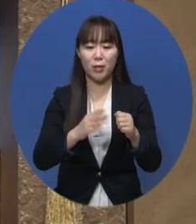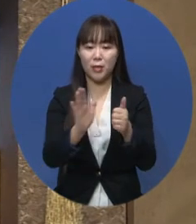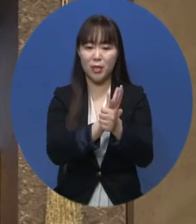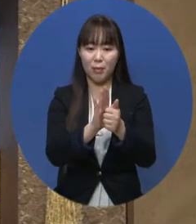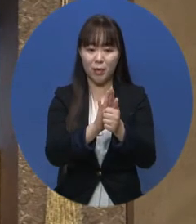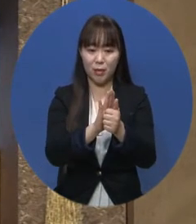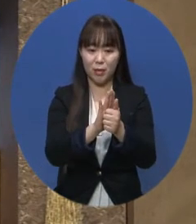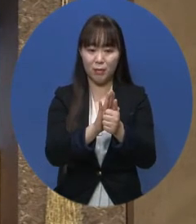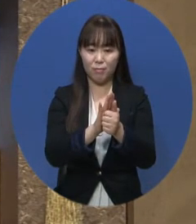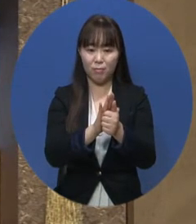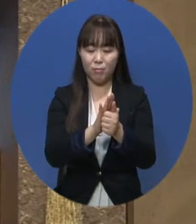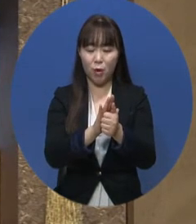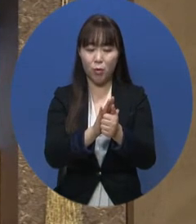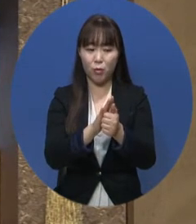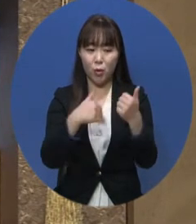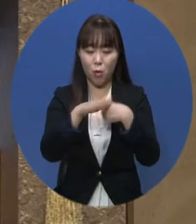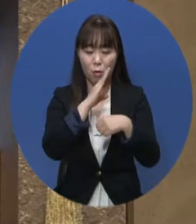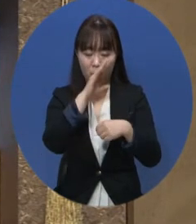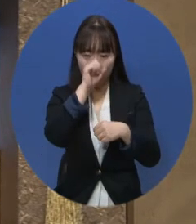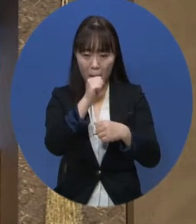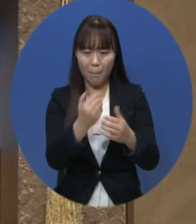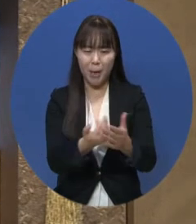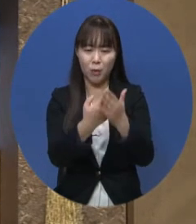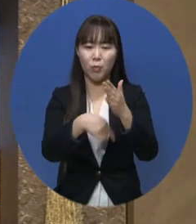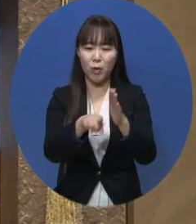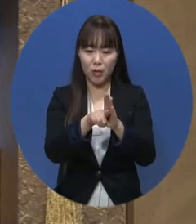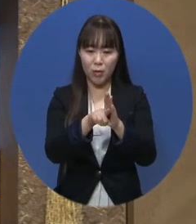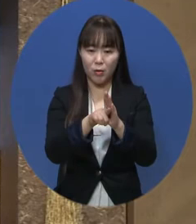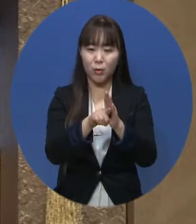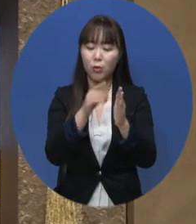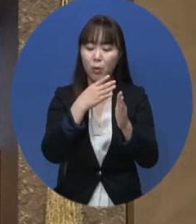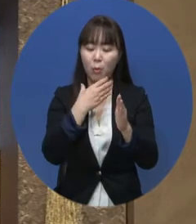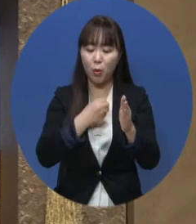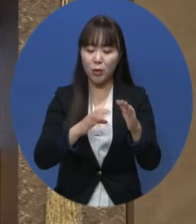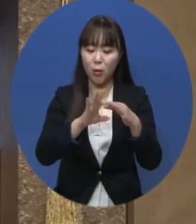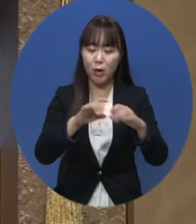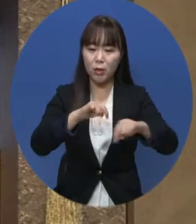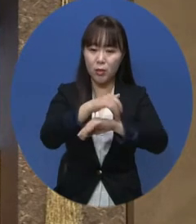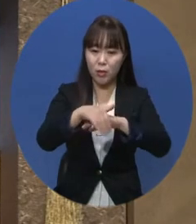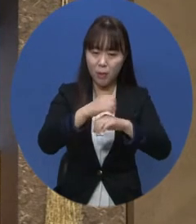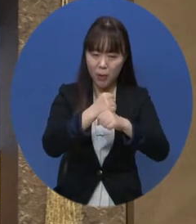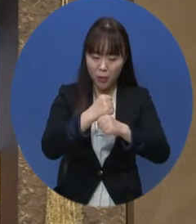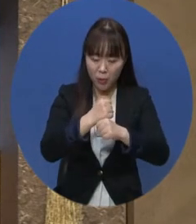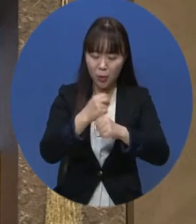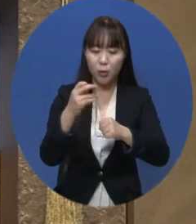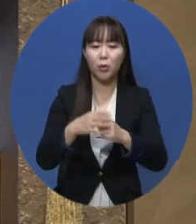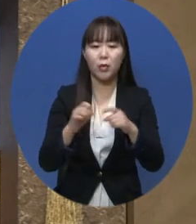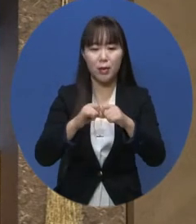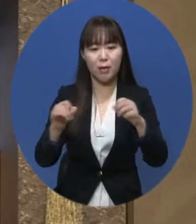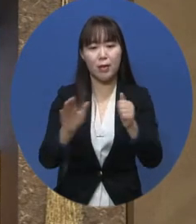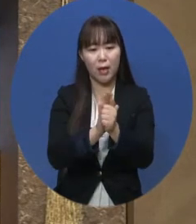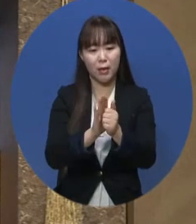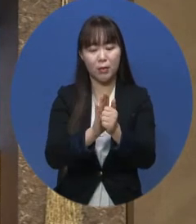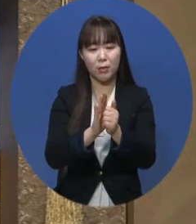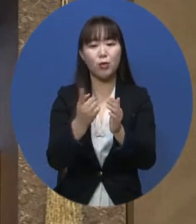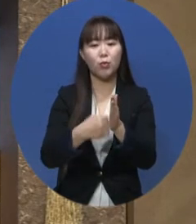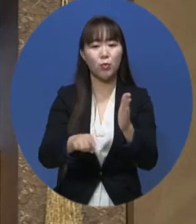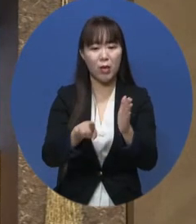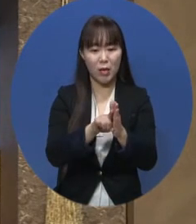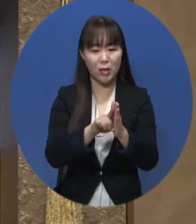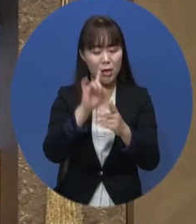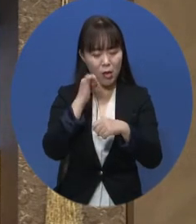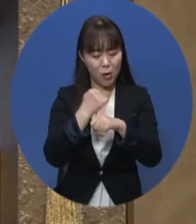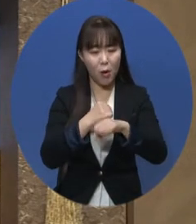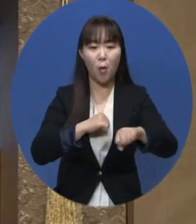질 향상을 위해서 노인복지 정책을 개발하고 네. 또 노인장기 요양 서비스를 위한